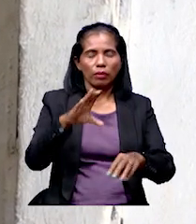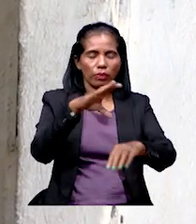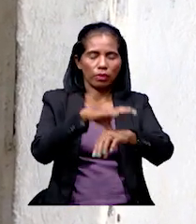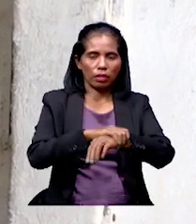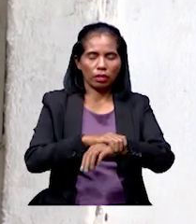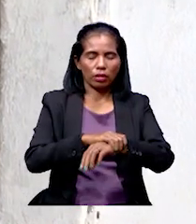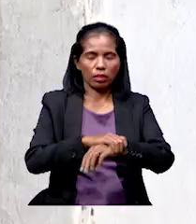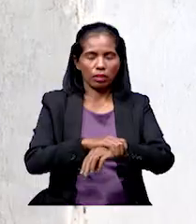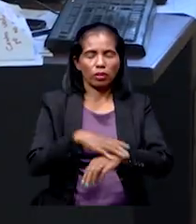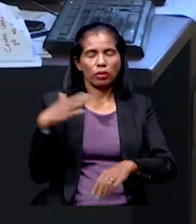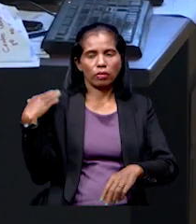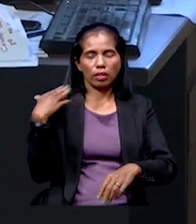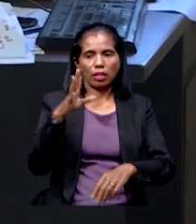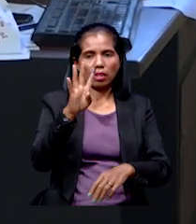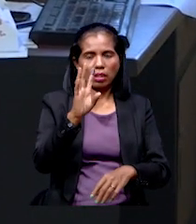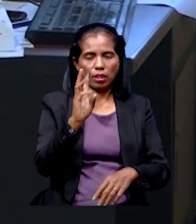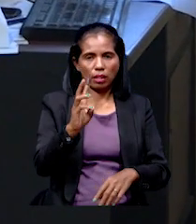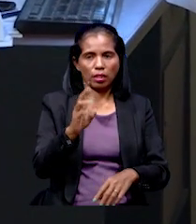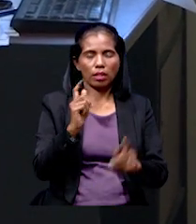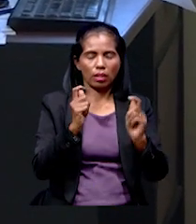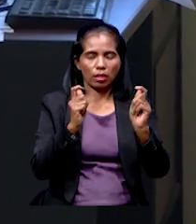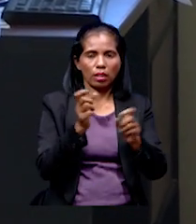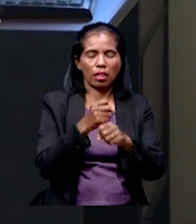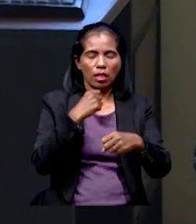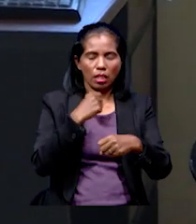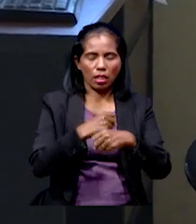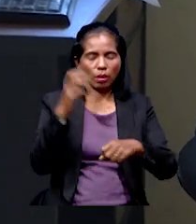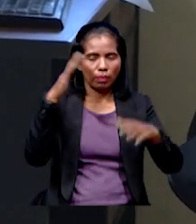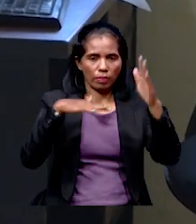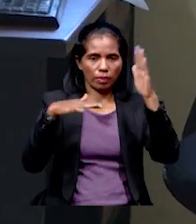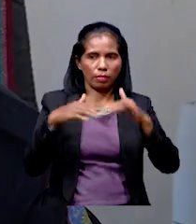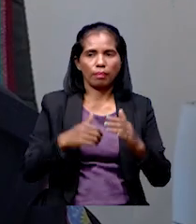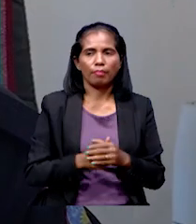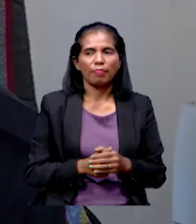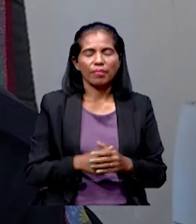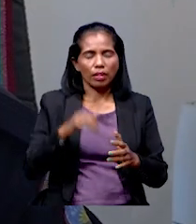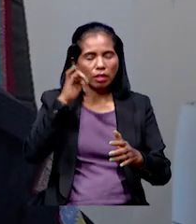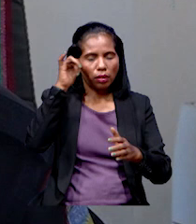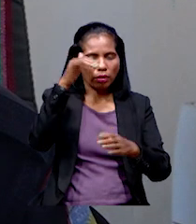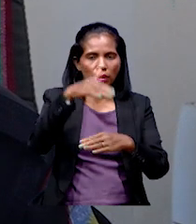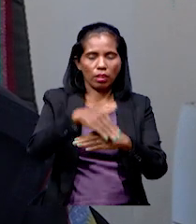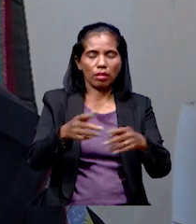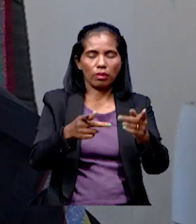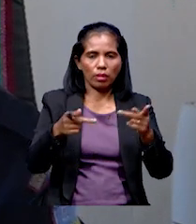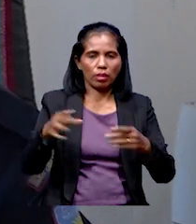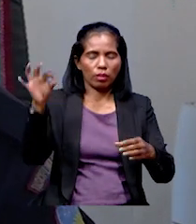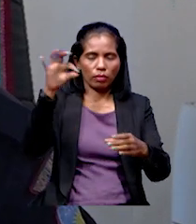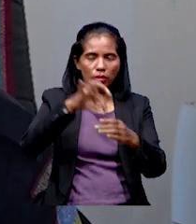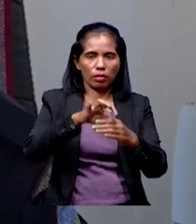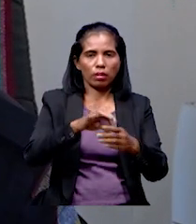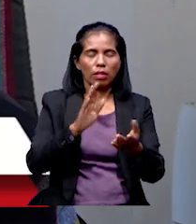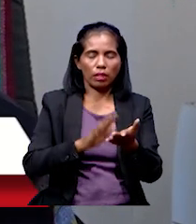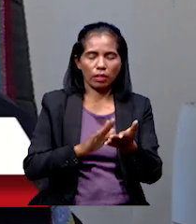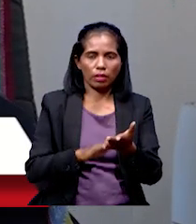e a cela detenção, também tenta a cria instabilidade. Por aquela, Centro de Votação, terceiro ciclo, Escola